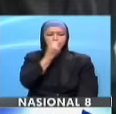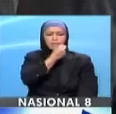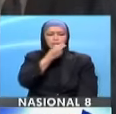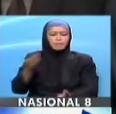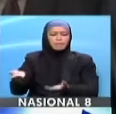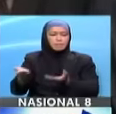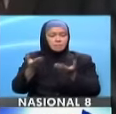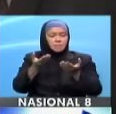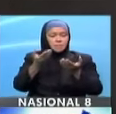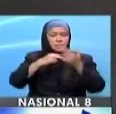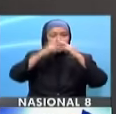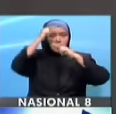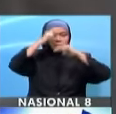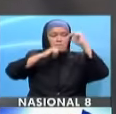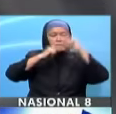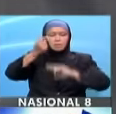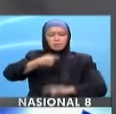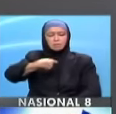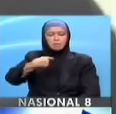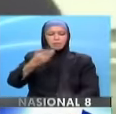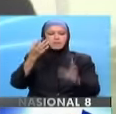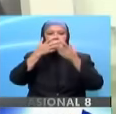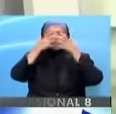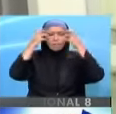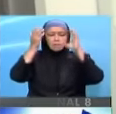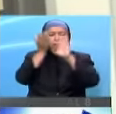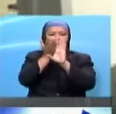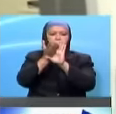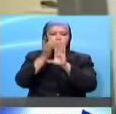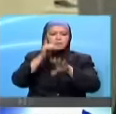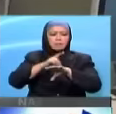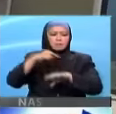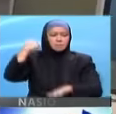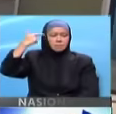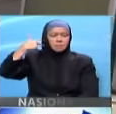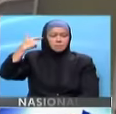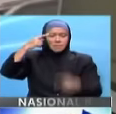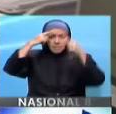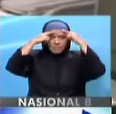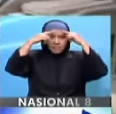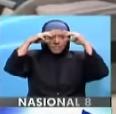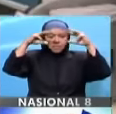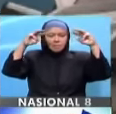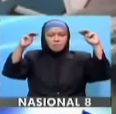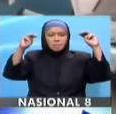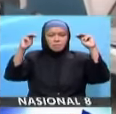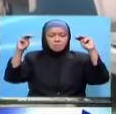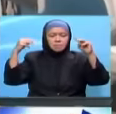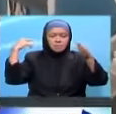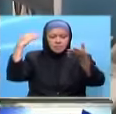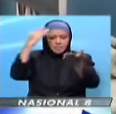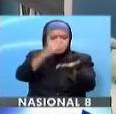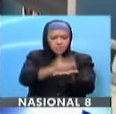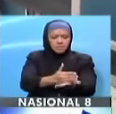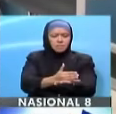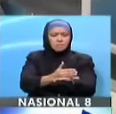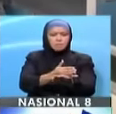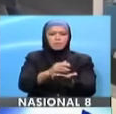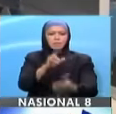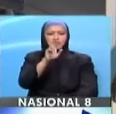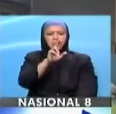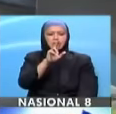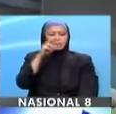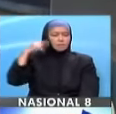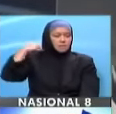oleh Maybank di London. Perdana Menteri yang tiba di London untuk lawatan sehari sebelum berlepas ke New York untuk menghadiri Perhimpunan Agung Bangsa-Bangsa